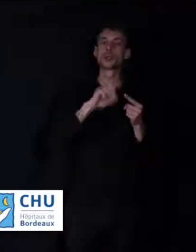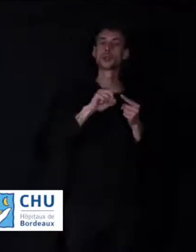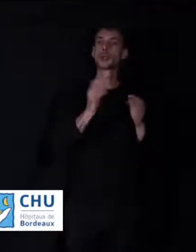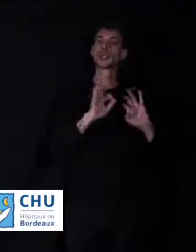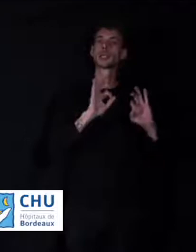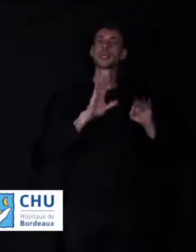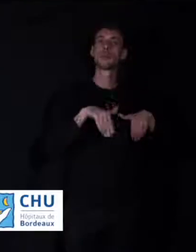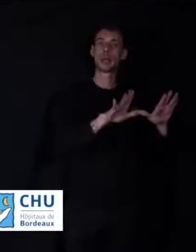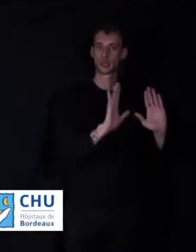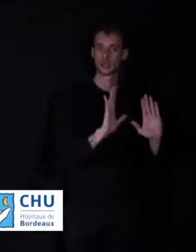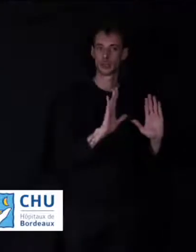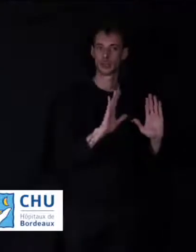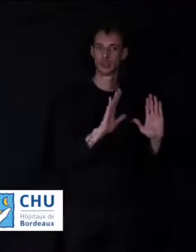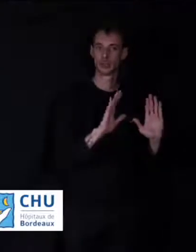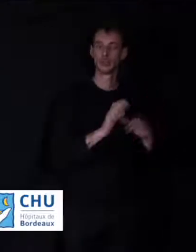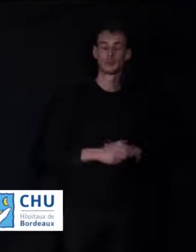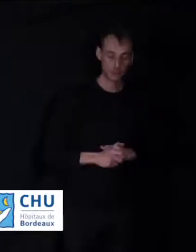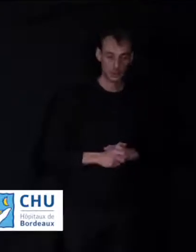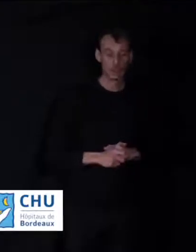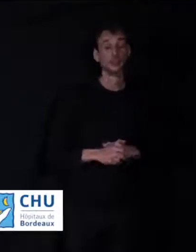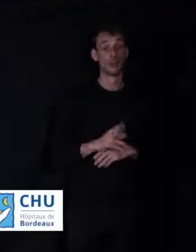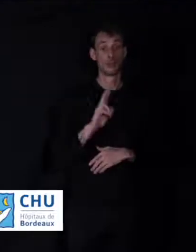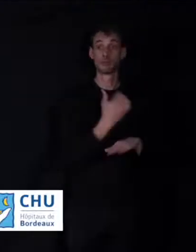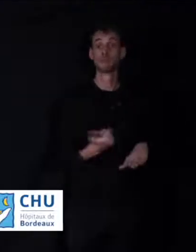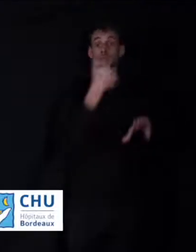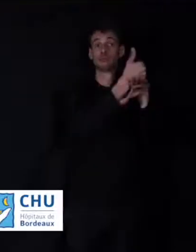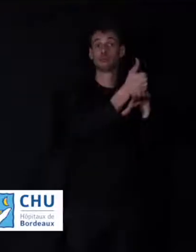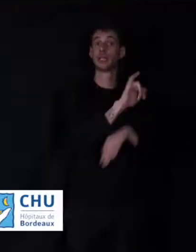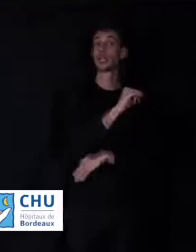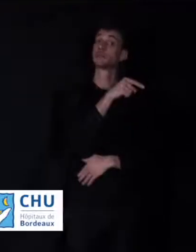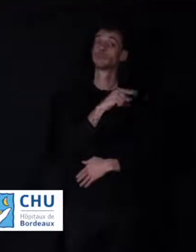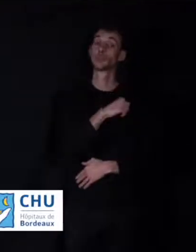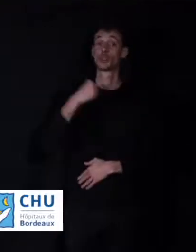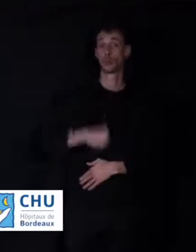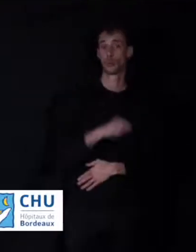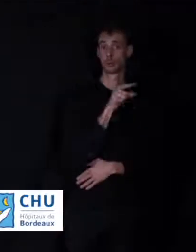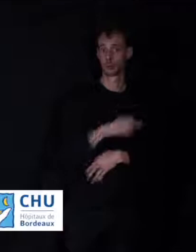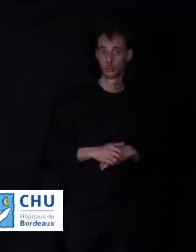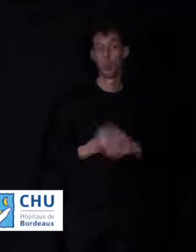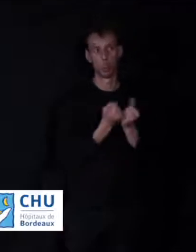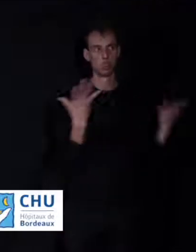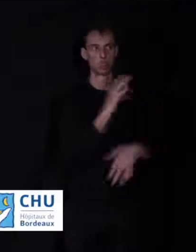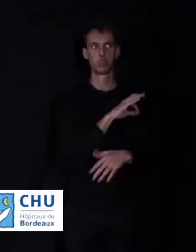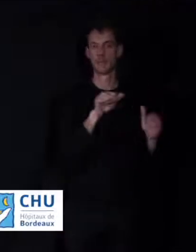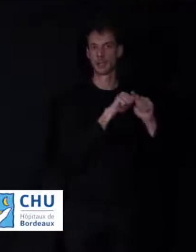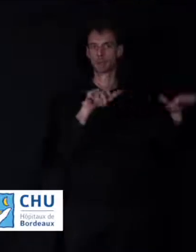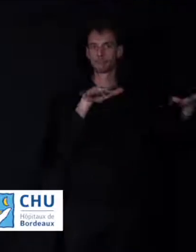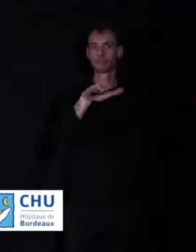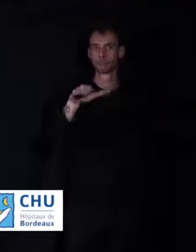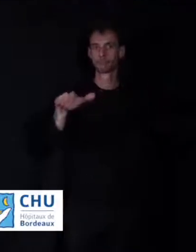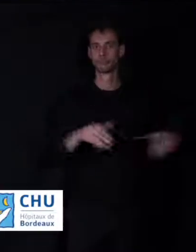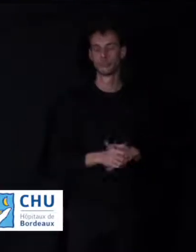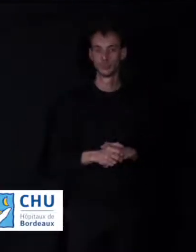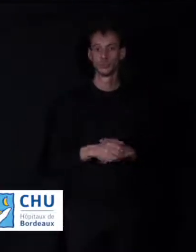les Chinois avec plusieurs vaccins en cours. Le principe, c'est de cultiver le virus sur des cellules. On